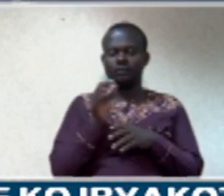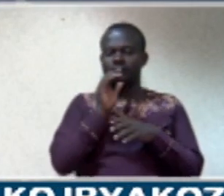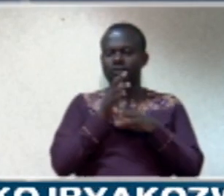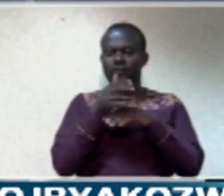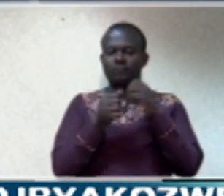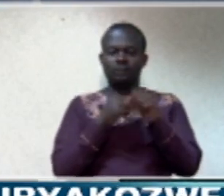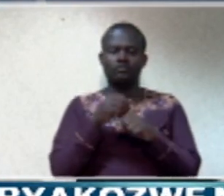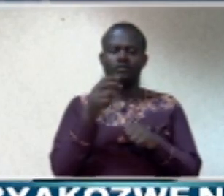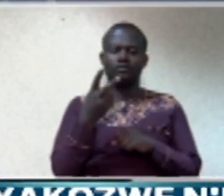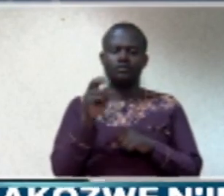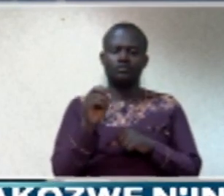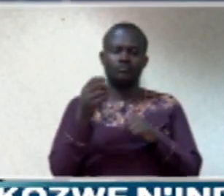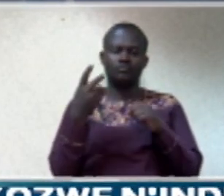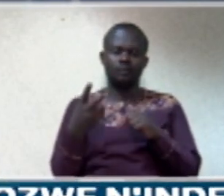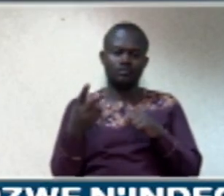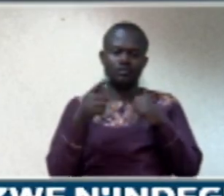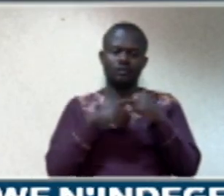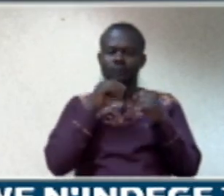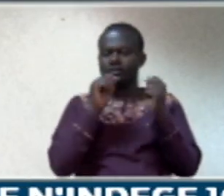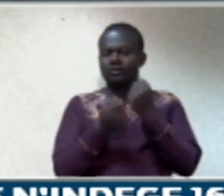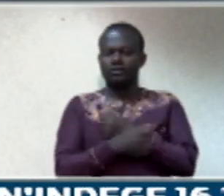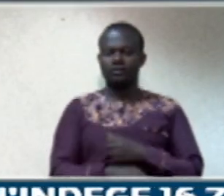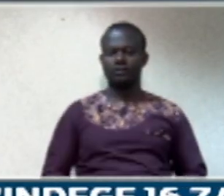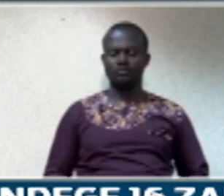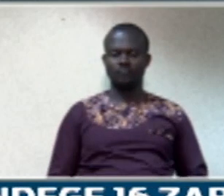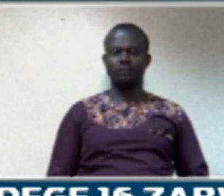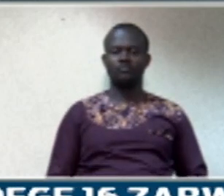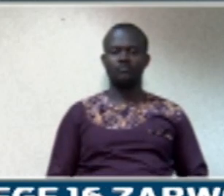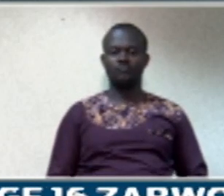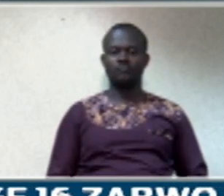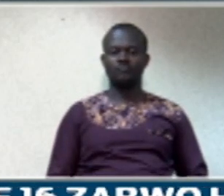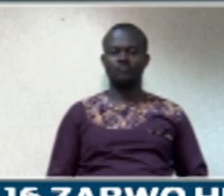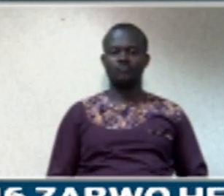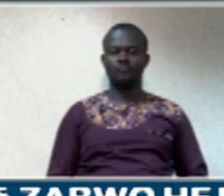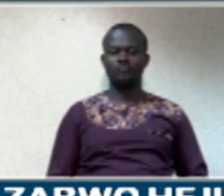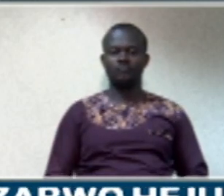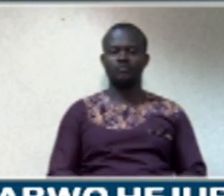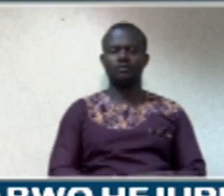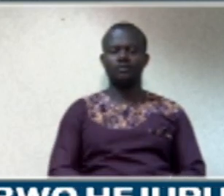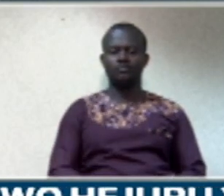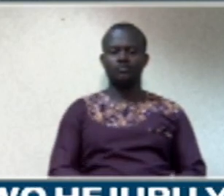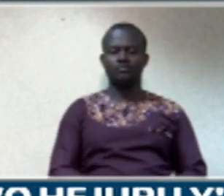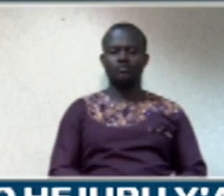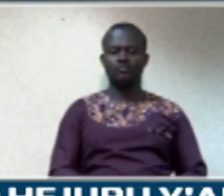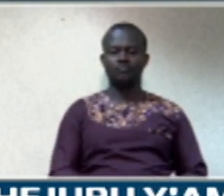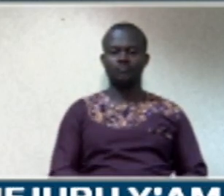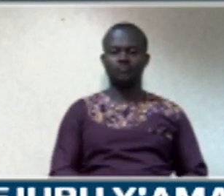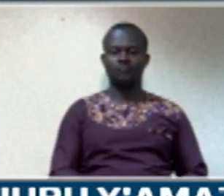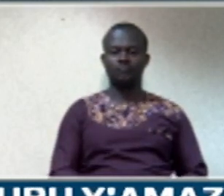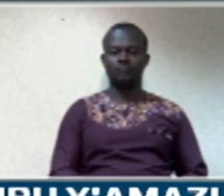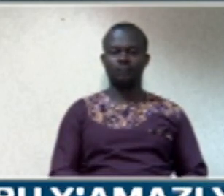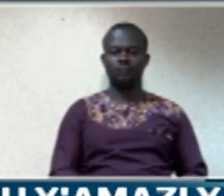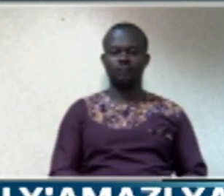muri 2026 nta gihindutse. Initially we're looking for investment for Vuba the company to build